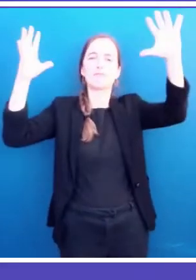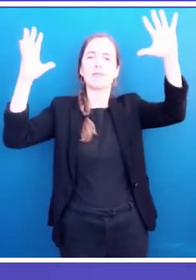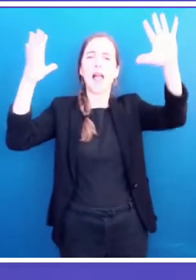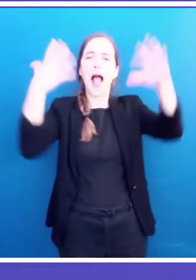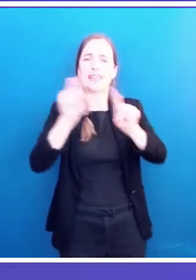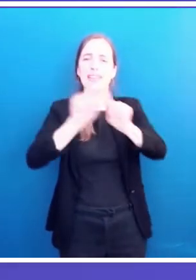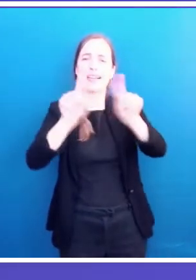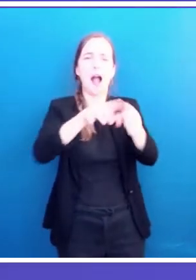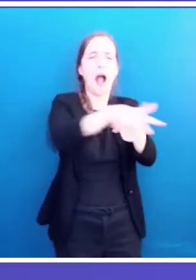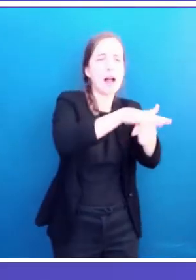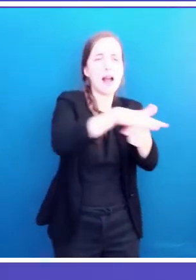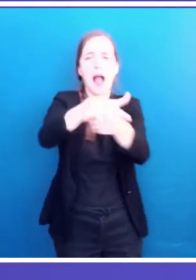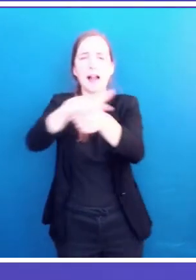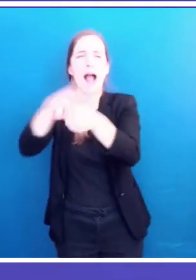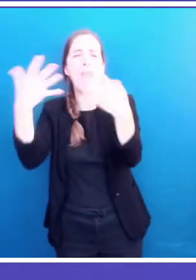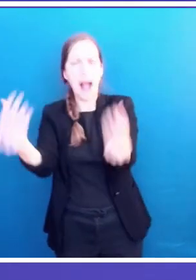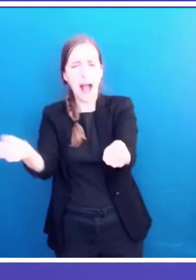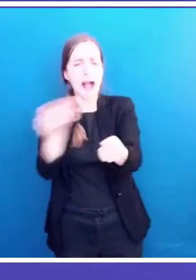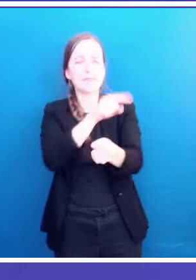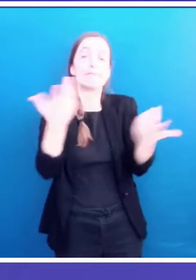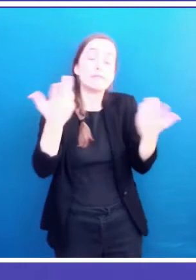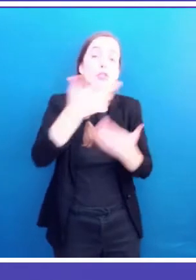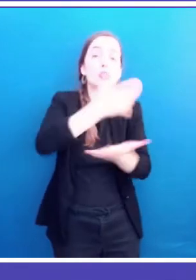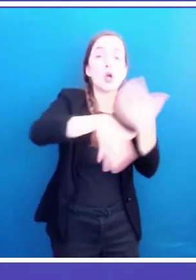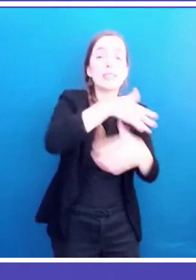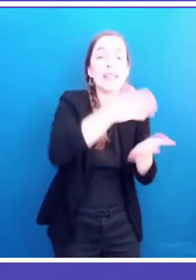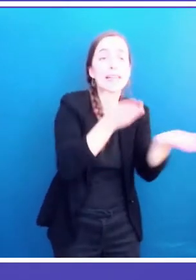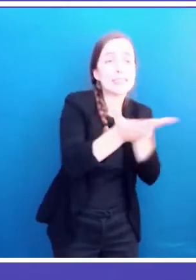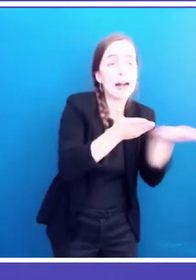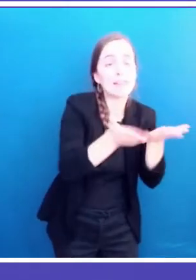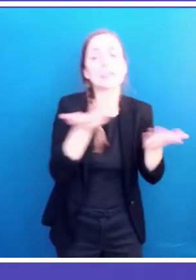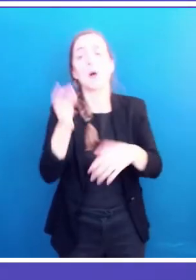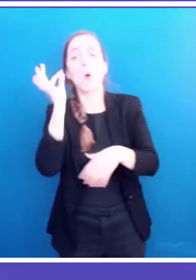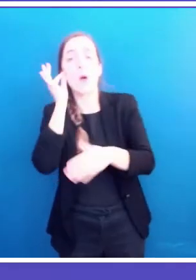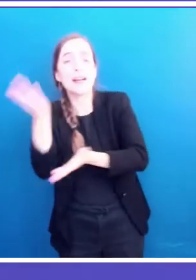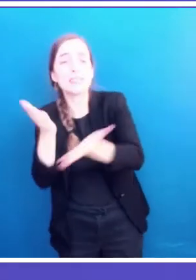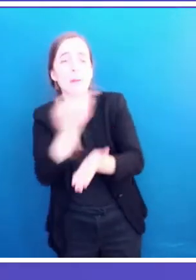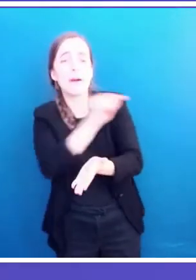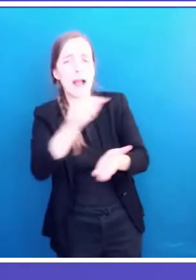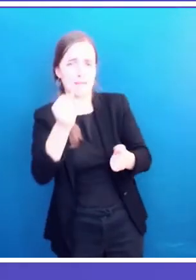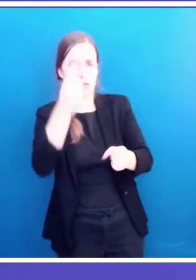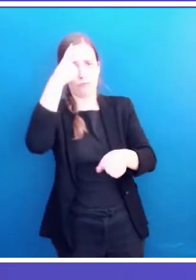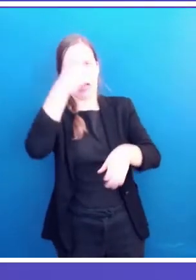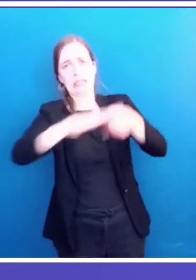على كل الجوانب، ليس فقط جانب النسوية والخدمات الاجتماعية العناية بمجتمع المثليين والمثليات